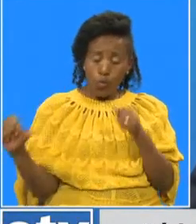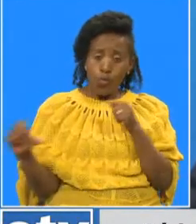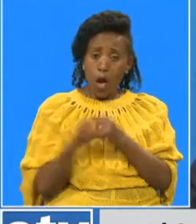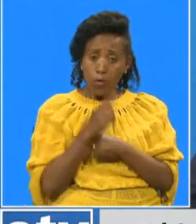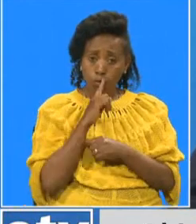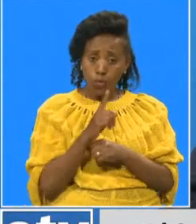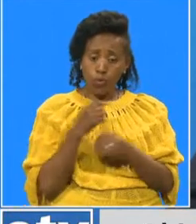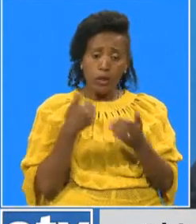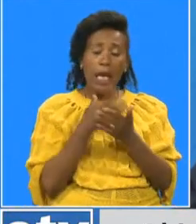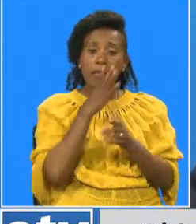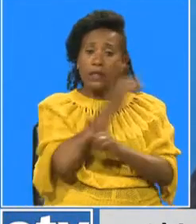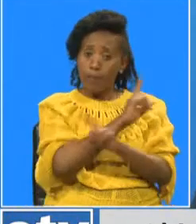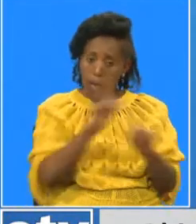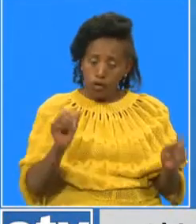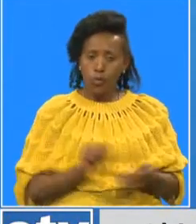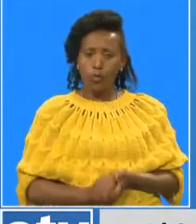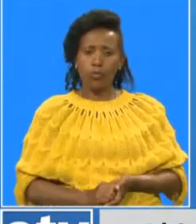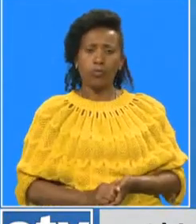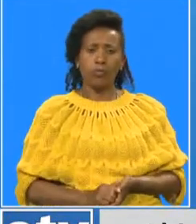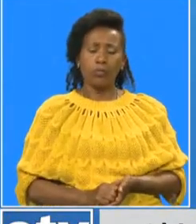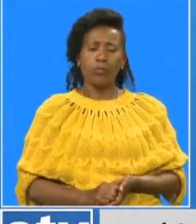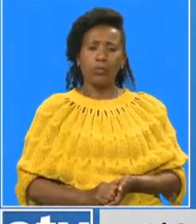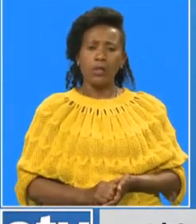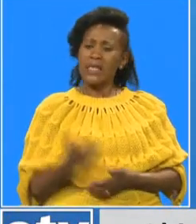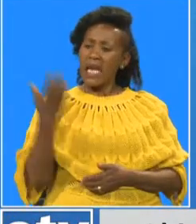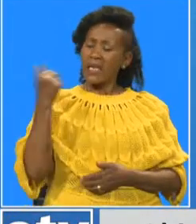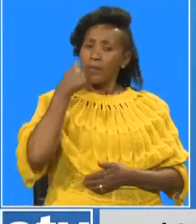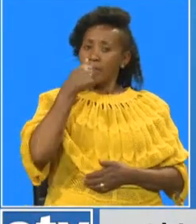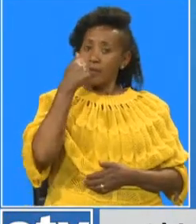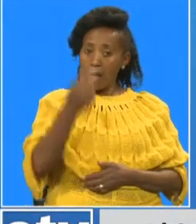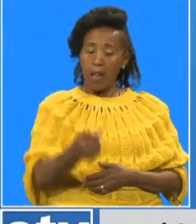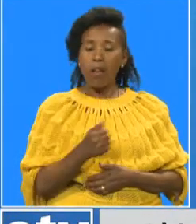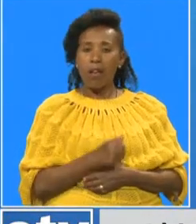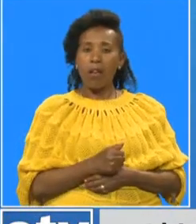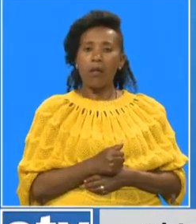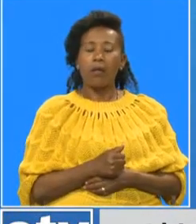ክራይሲሱ ሳይደርስባቸው ቀደም ሲል